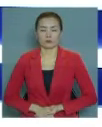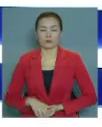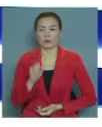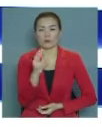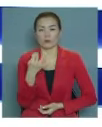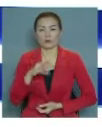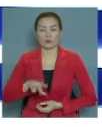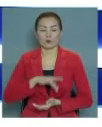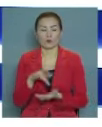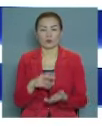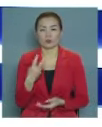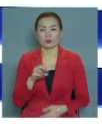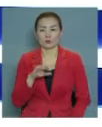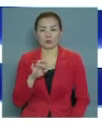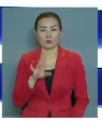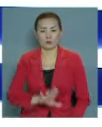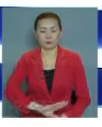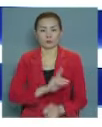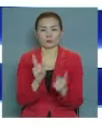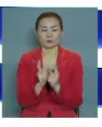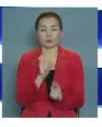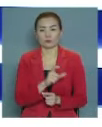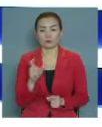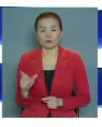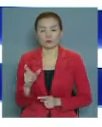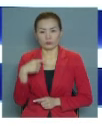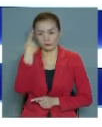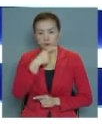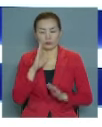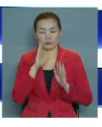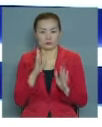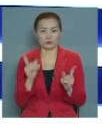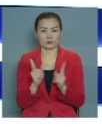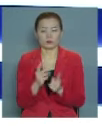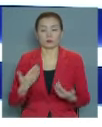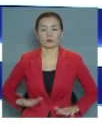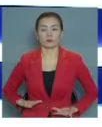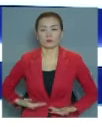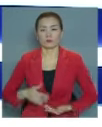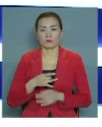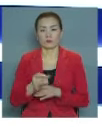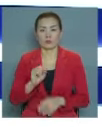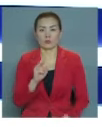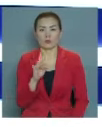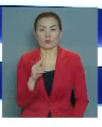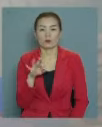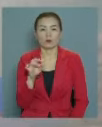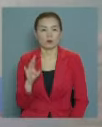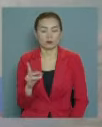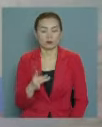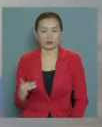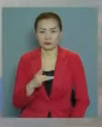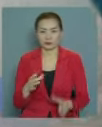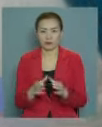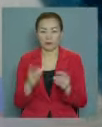Аким Атырауской области Серик Шапкенов провел прием граждан по личным вопросам и встретился с жителями поселка Жаңағаратон Жилойского